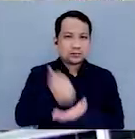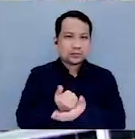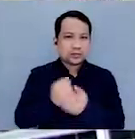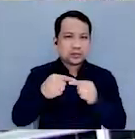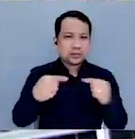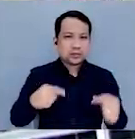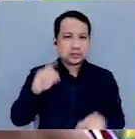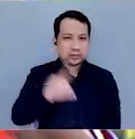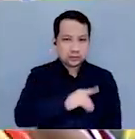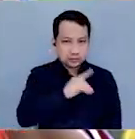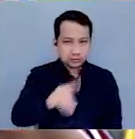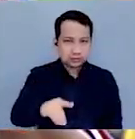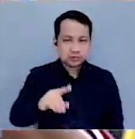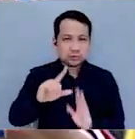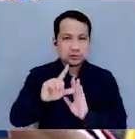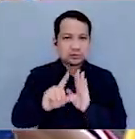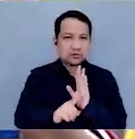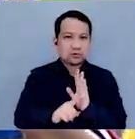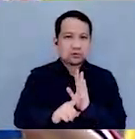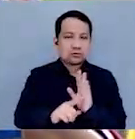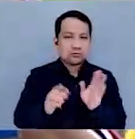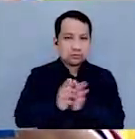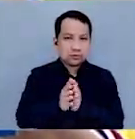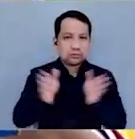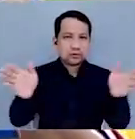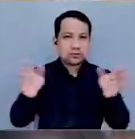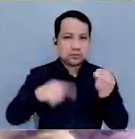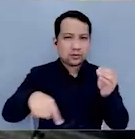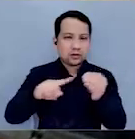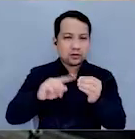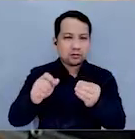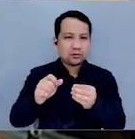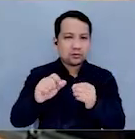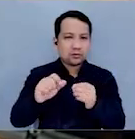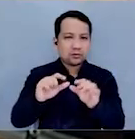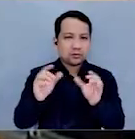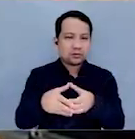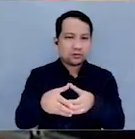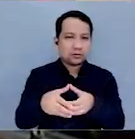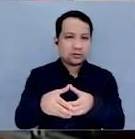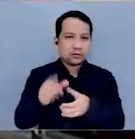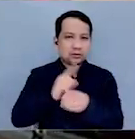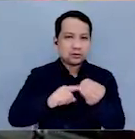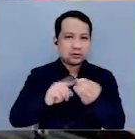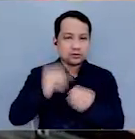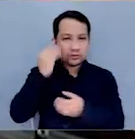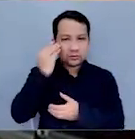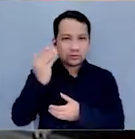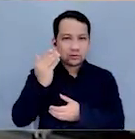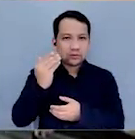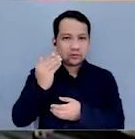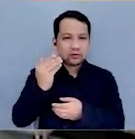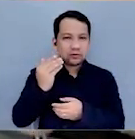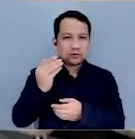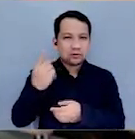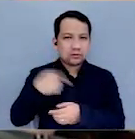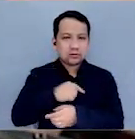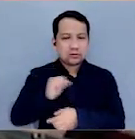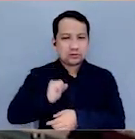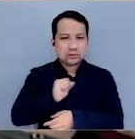anti-discrimination bill dahil mas malawak raw ang sakop ng sektor nito. Pagkakaalam ko kasi may mga objections sa ilan sa aming mga kasamahan tungkol